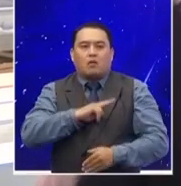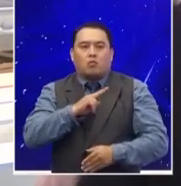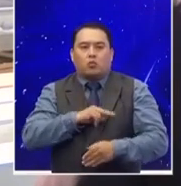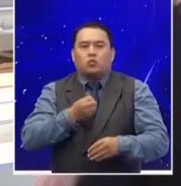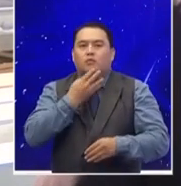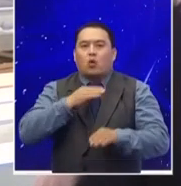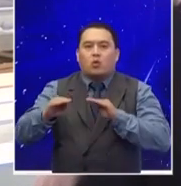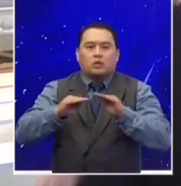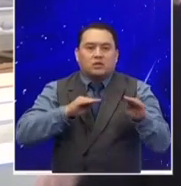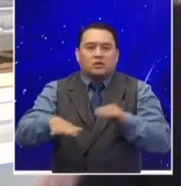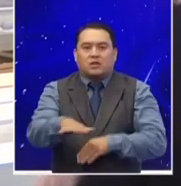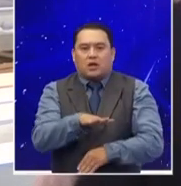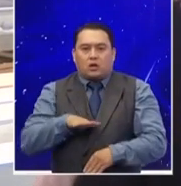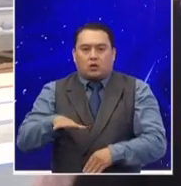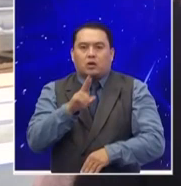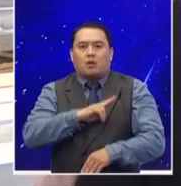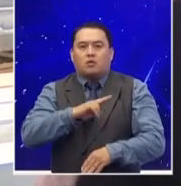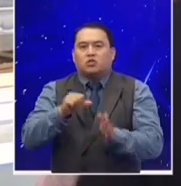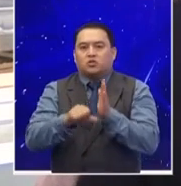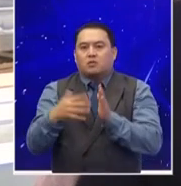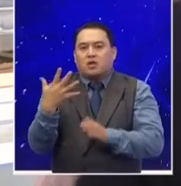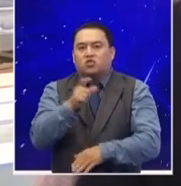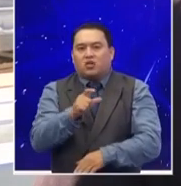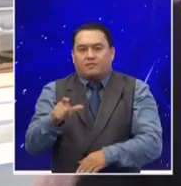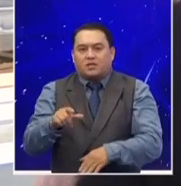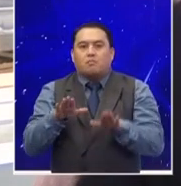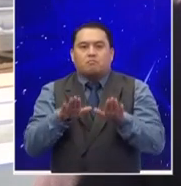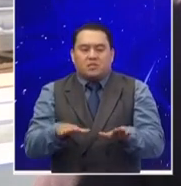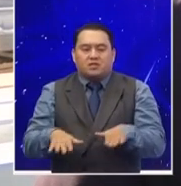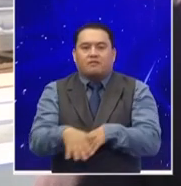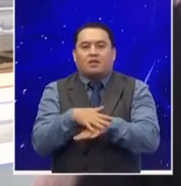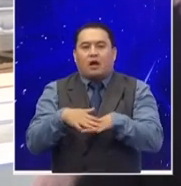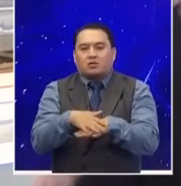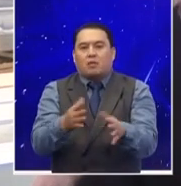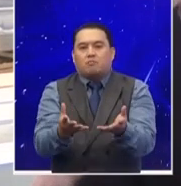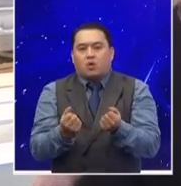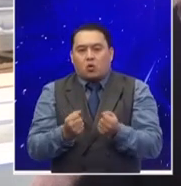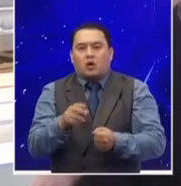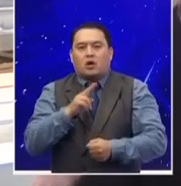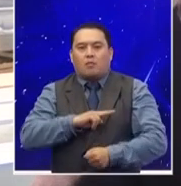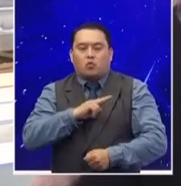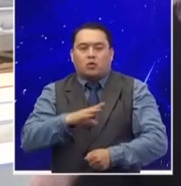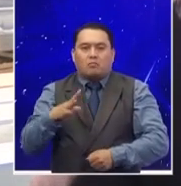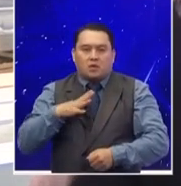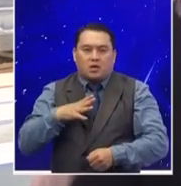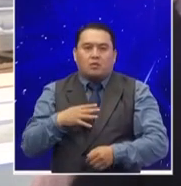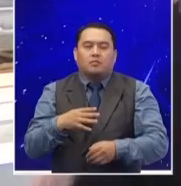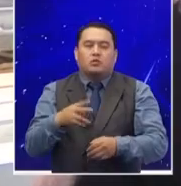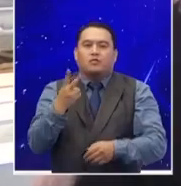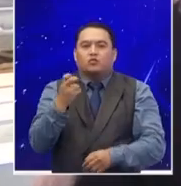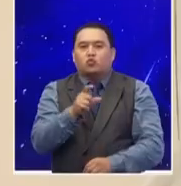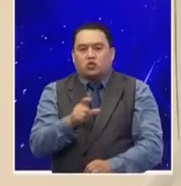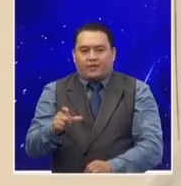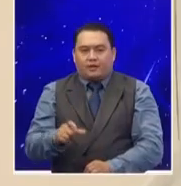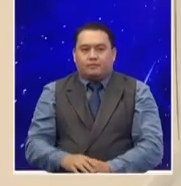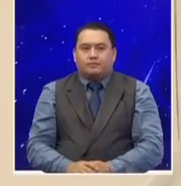по благоустройству территории. Сейчас работает 65 человек из числа местного населения. Но когда работа была в разгаре, работали порядка 200